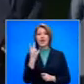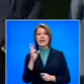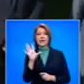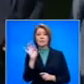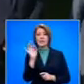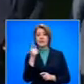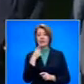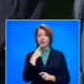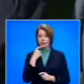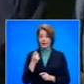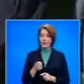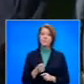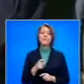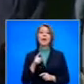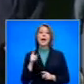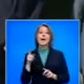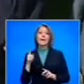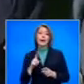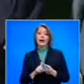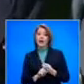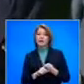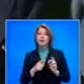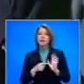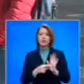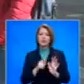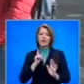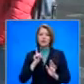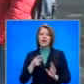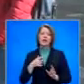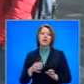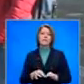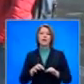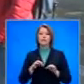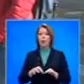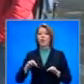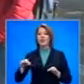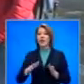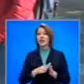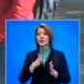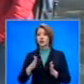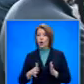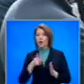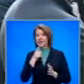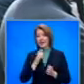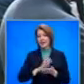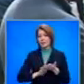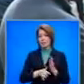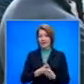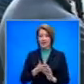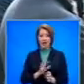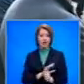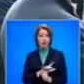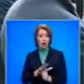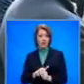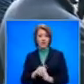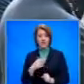Кандидатът за президент от ДПС Мустафа Карадая посочи, че трябва да има дългосрочна стратегия за справяне с COVID-пандемията. В момента сме първи по смъртност в